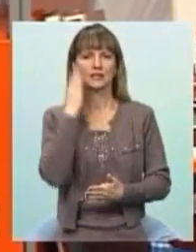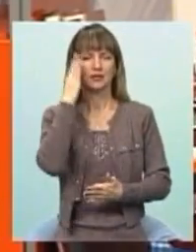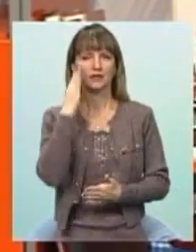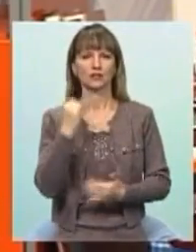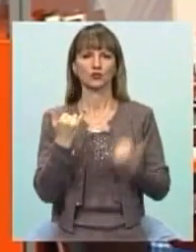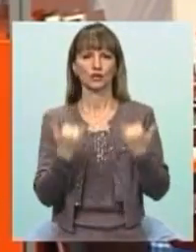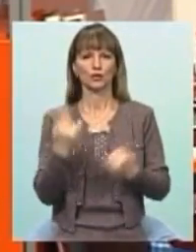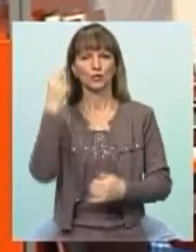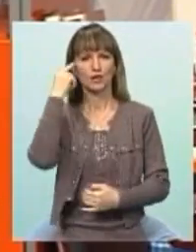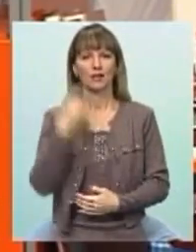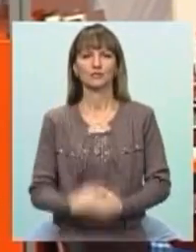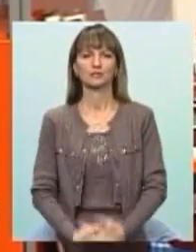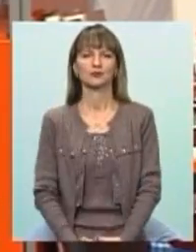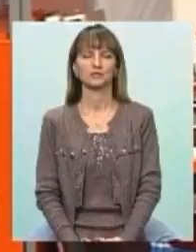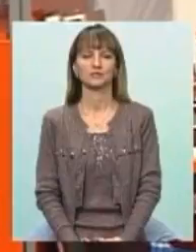зараз і довідаємося.